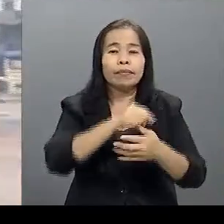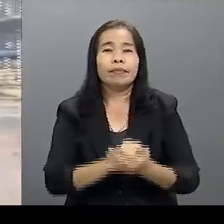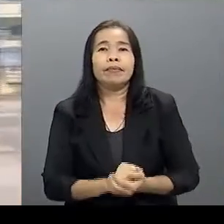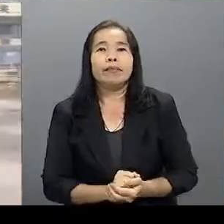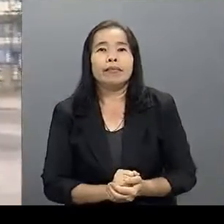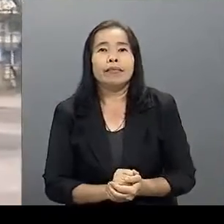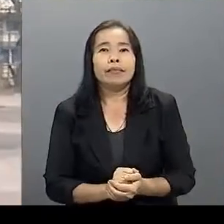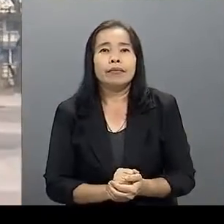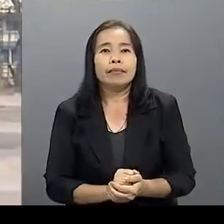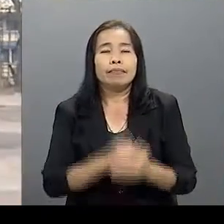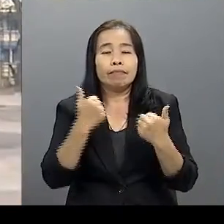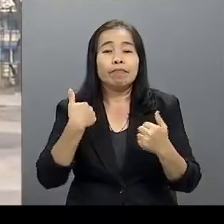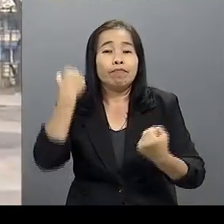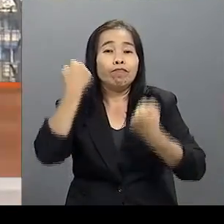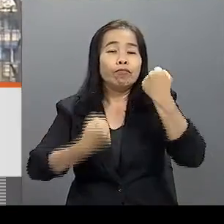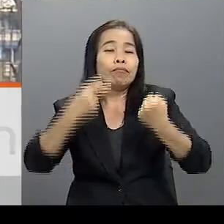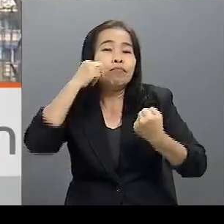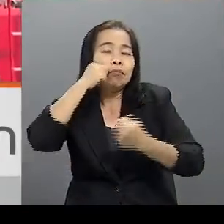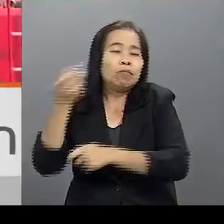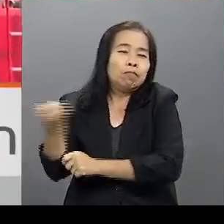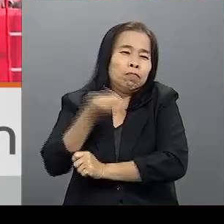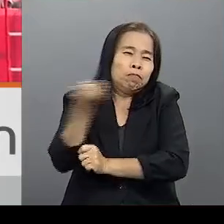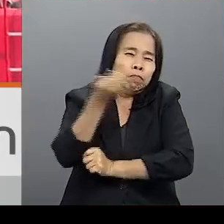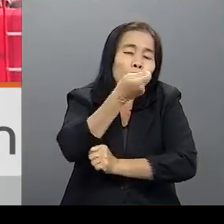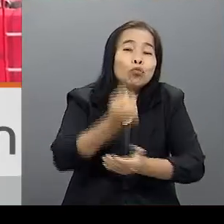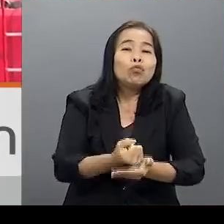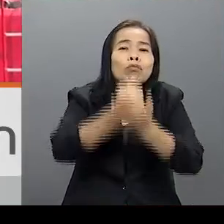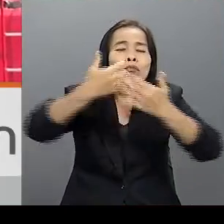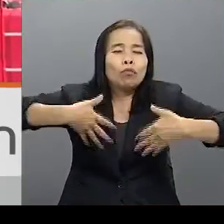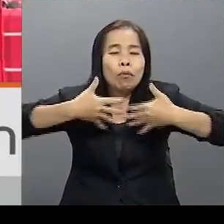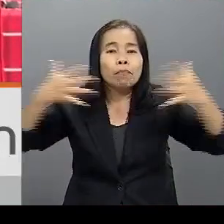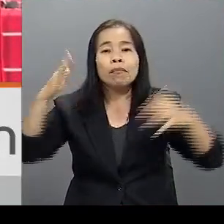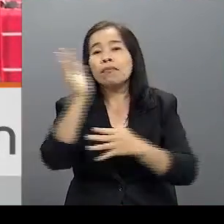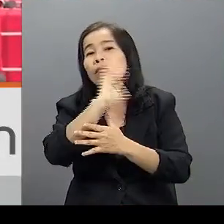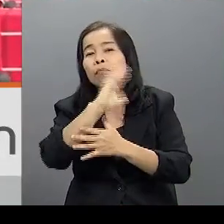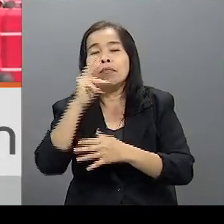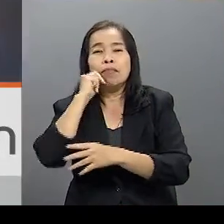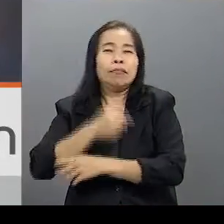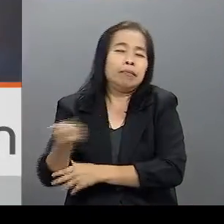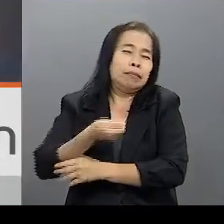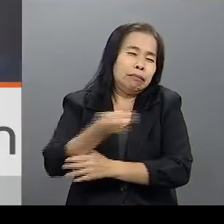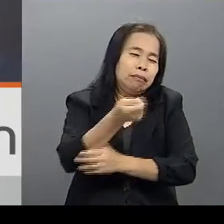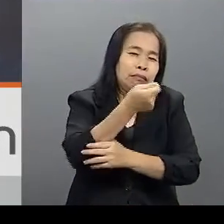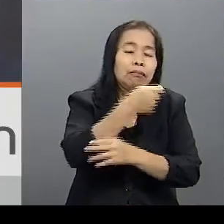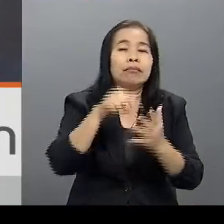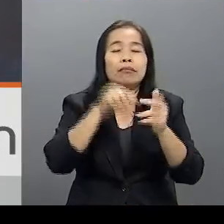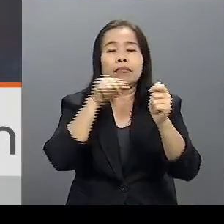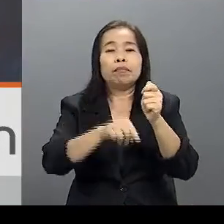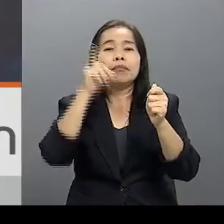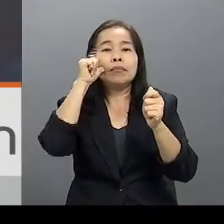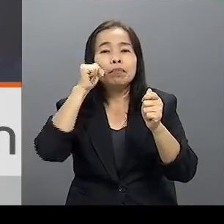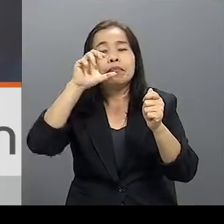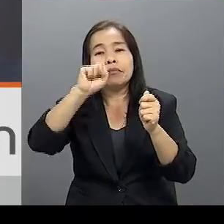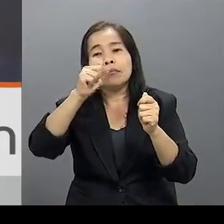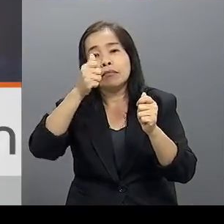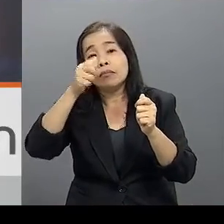รถฉีดน้ำของสำนกงานป้องกและบนเทาสาธรรณภัยถูกนำมาชีดตามพ้ที่ต่ ๆ ในเขตอำเภอรแมสอดจงหวดตากเพื่อเพิ่มคว